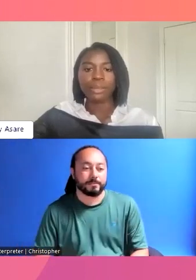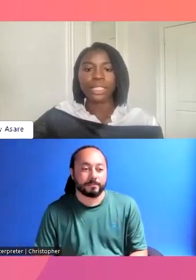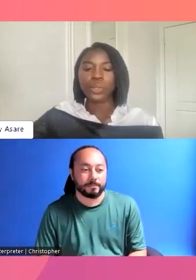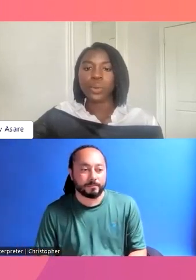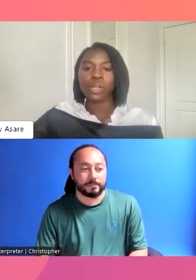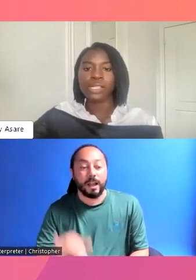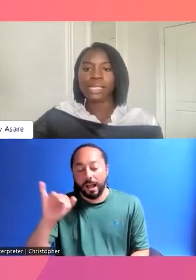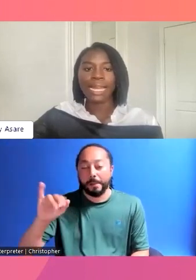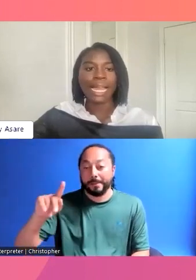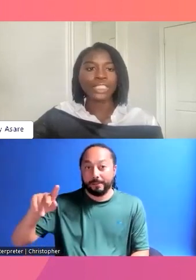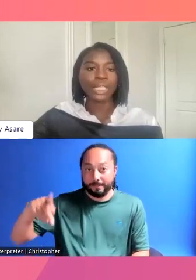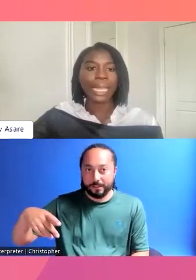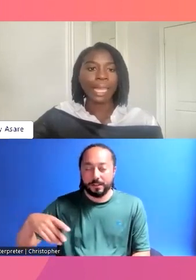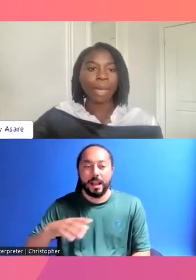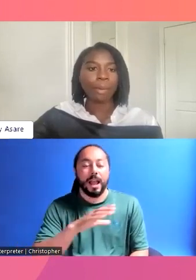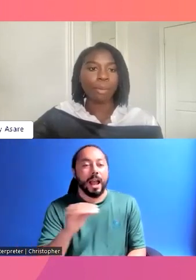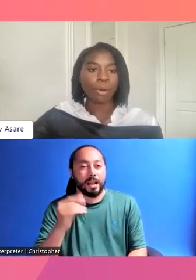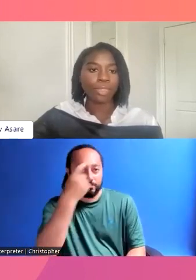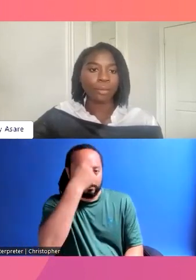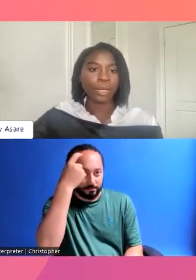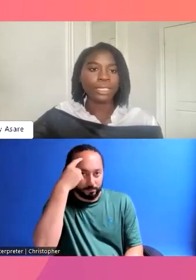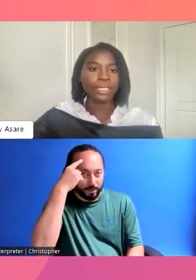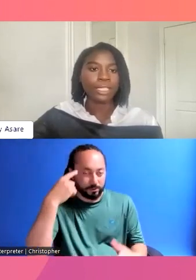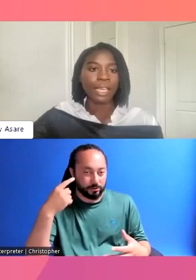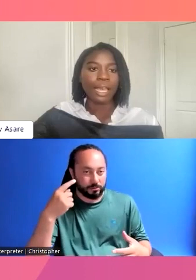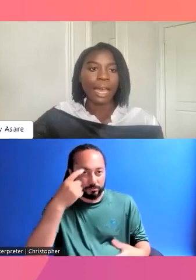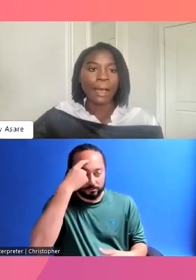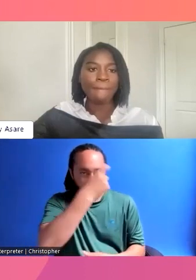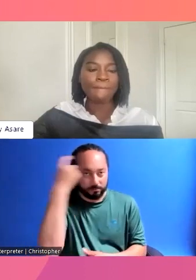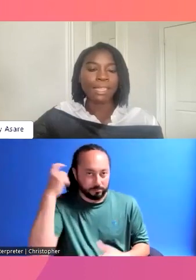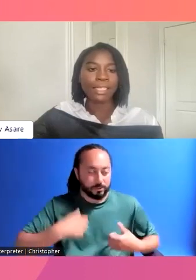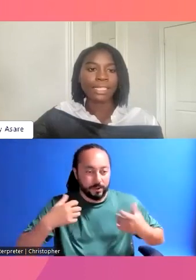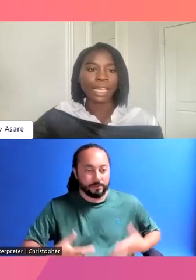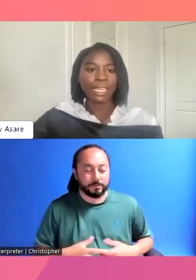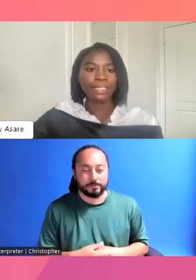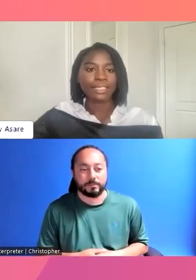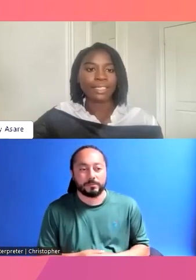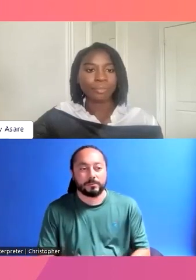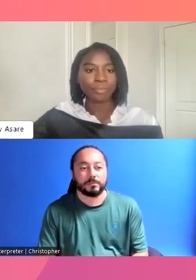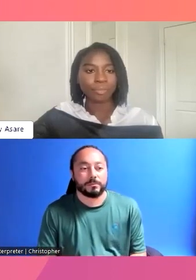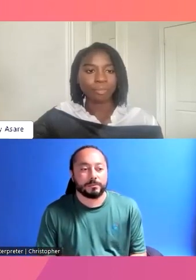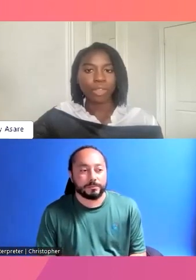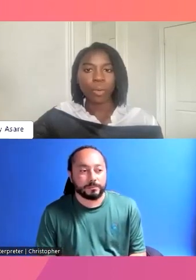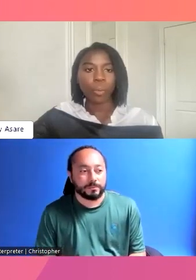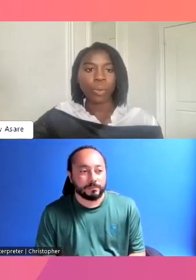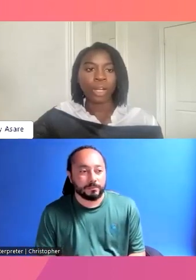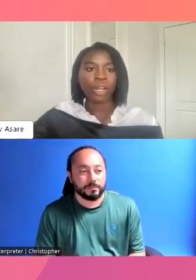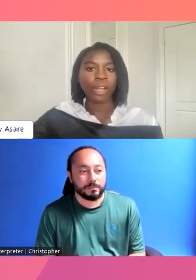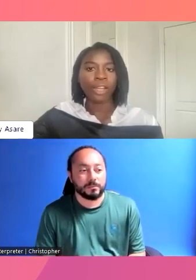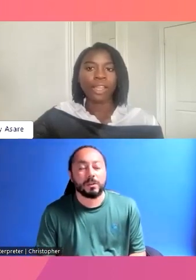un traumatisme cérébral. Alors, certains des outils dont on a parlé plus d'une fois dans ce